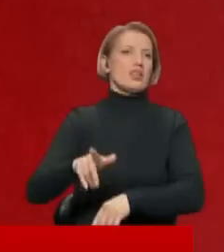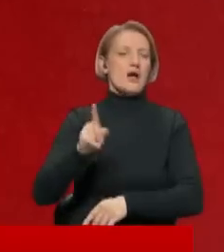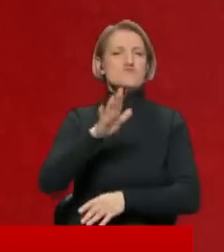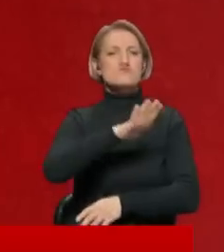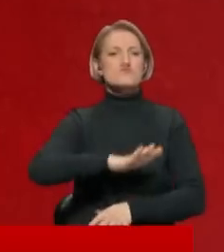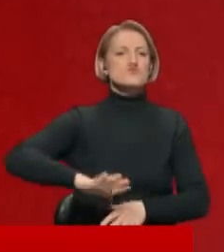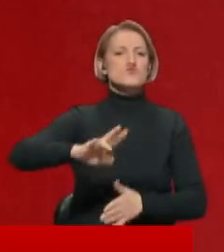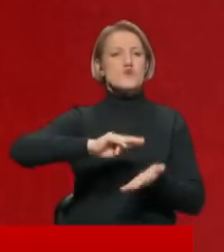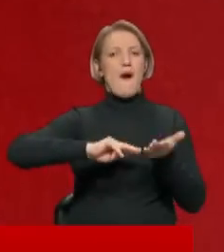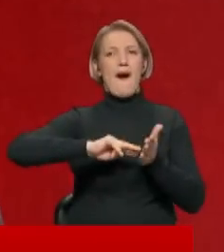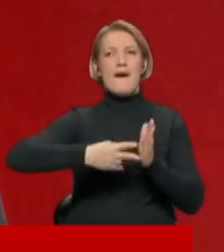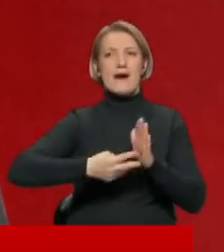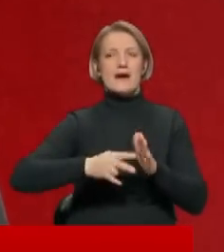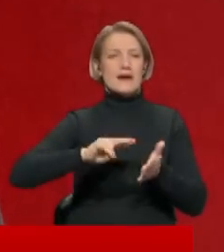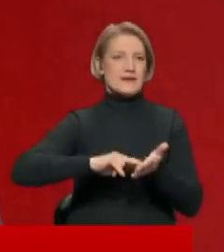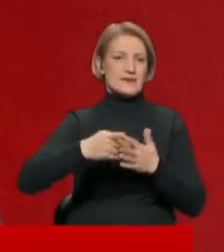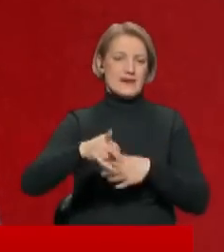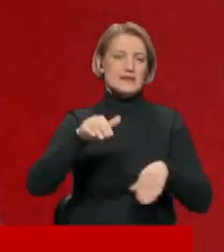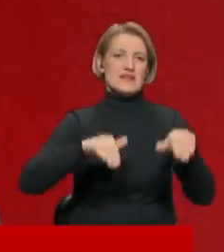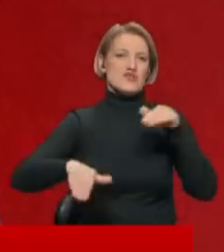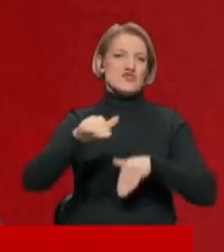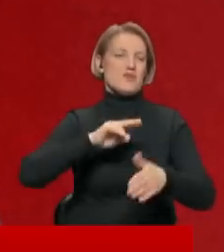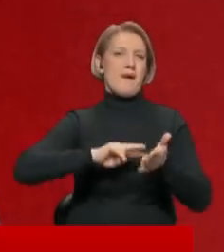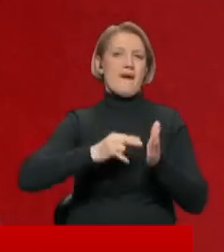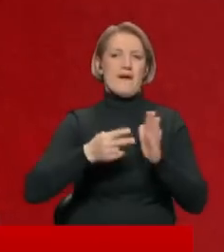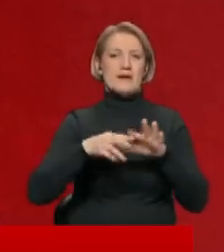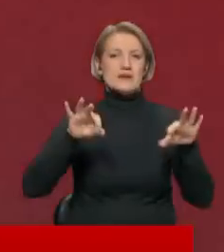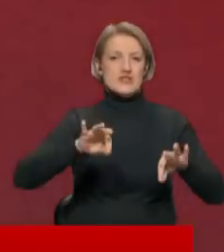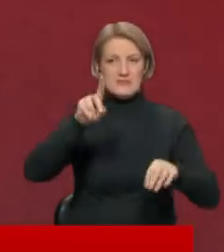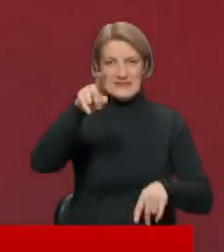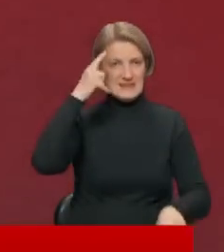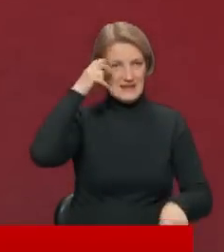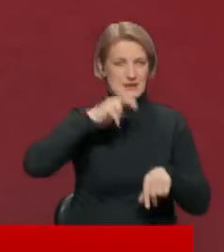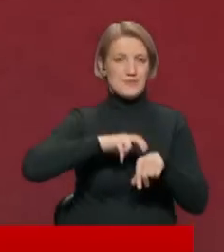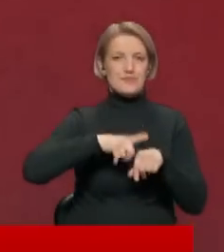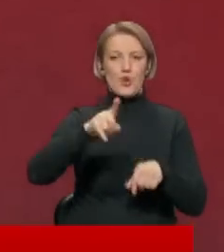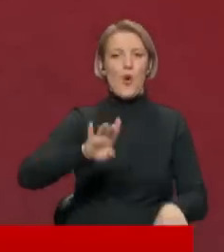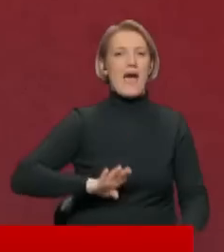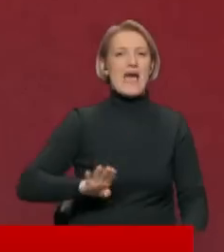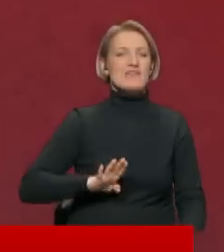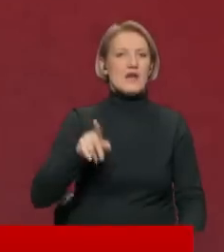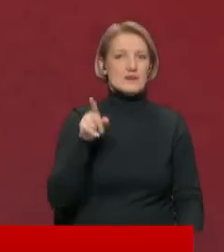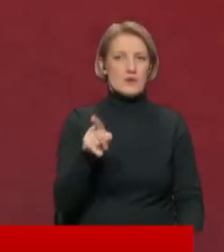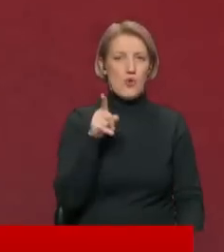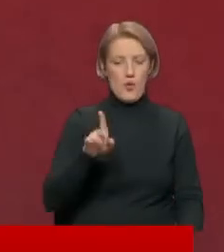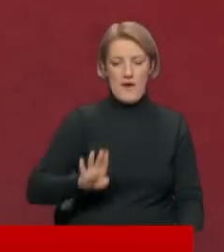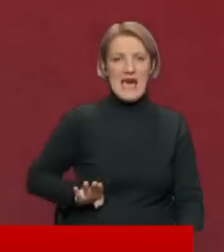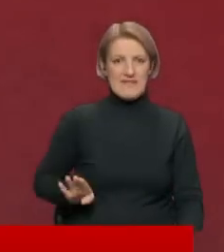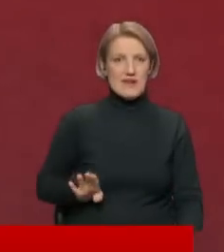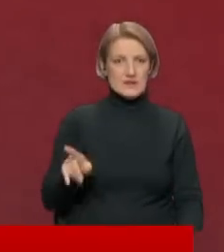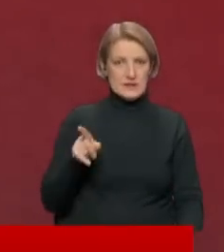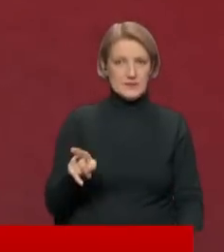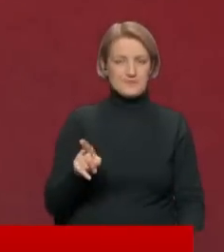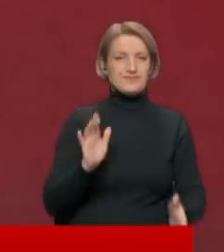ayarlar seçim ayarlı Şimdi siz hatırlattınız o evladı ve o evladın